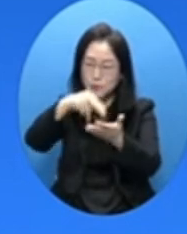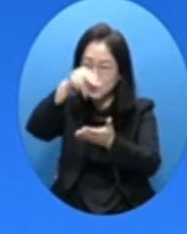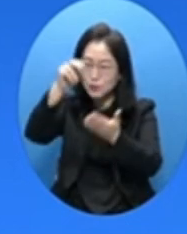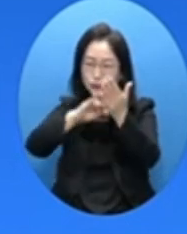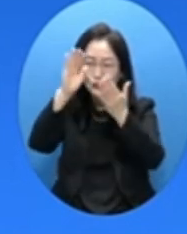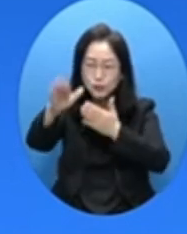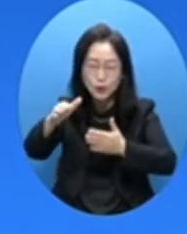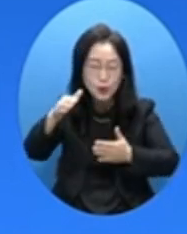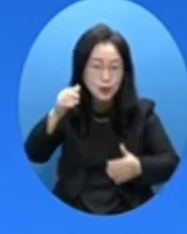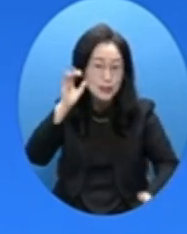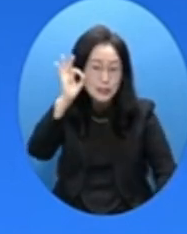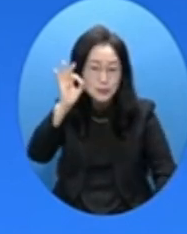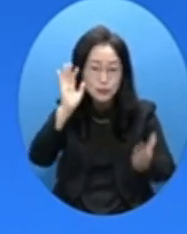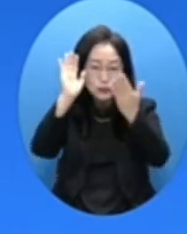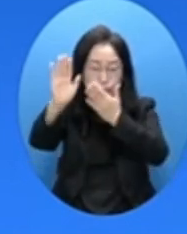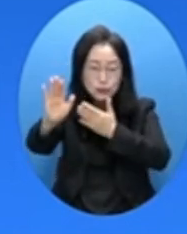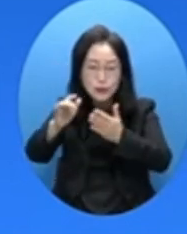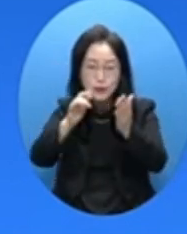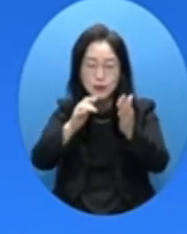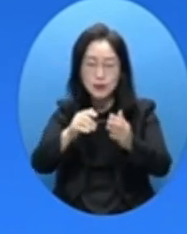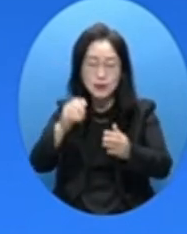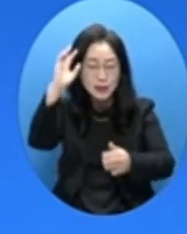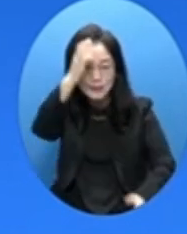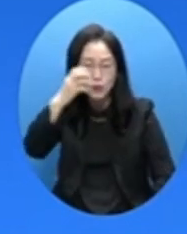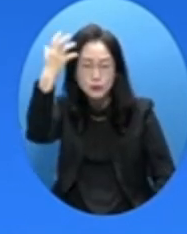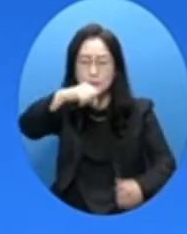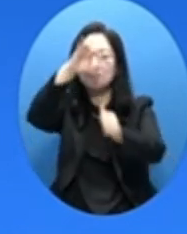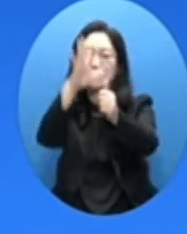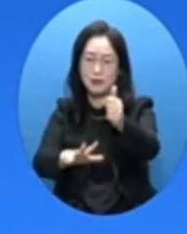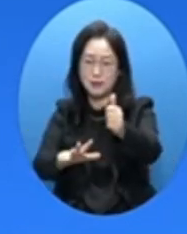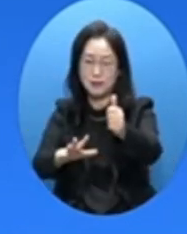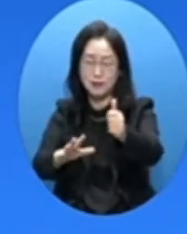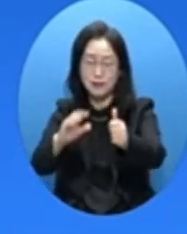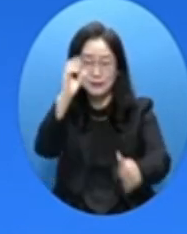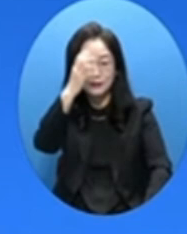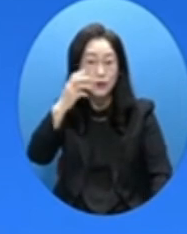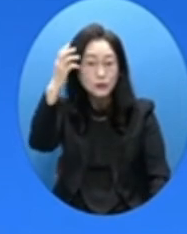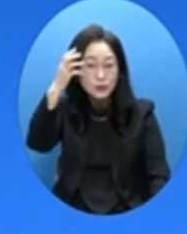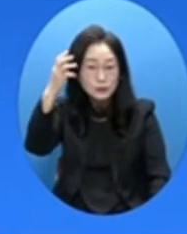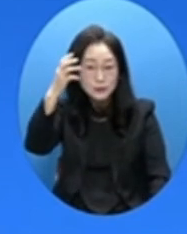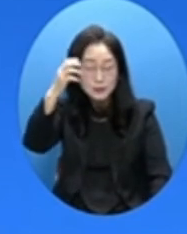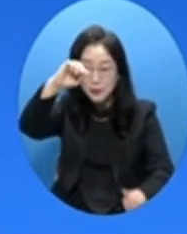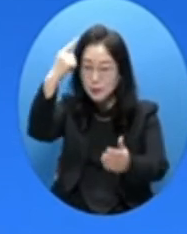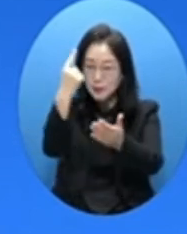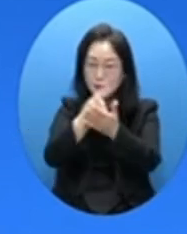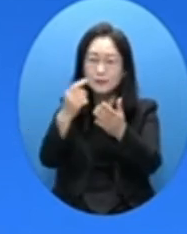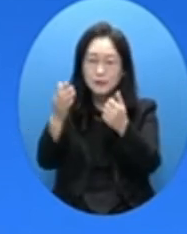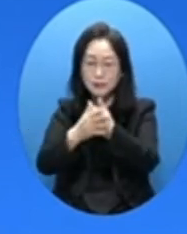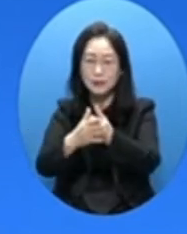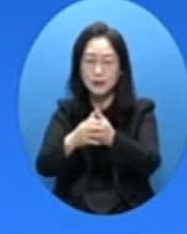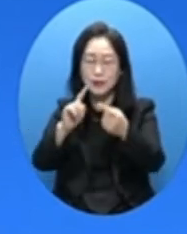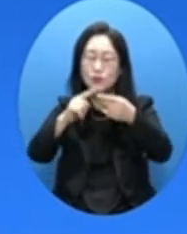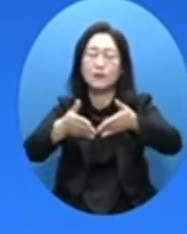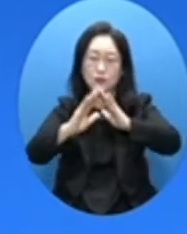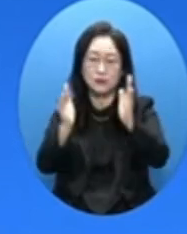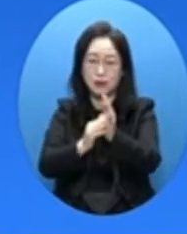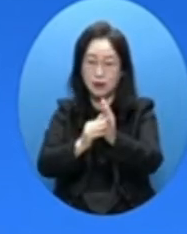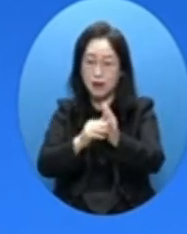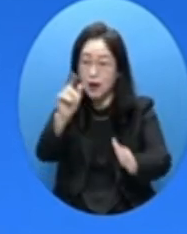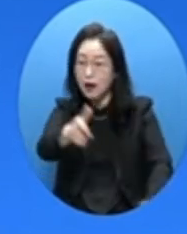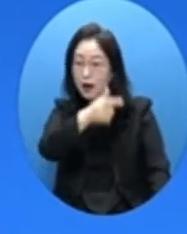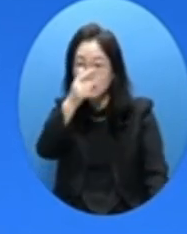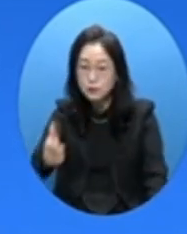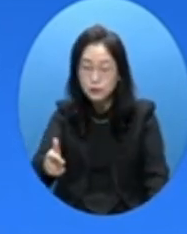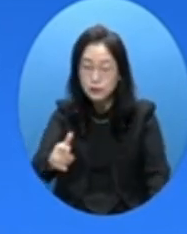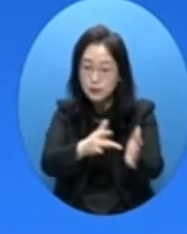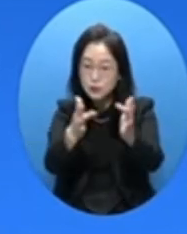성령 강림으로 교회가 탄생되었습니다 그날 하루 말씀 듣고 예수님을 영접한 사람이 남자로만